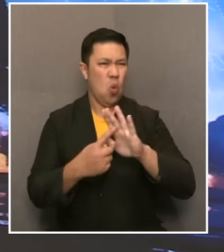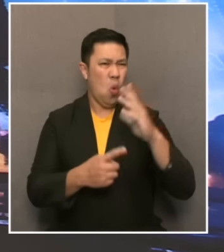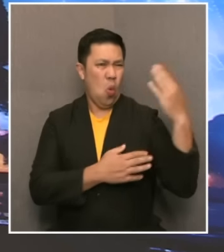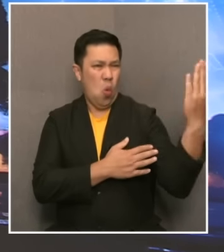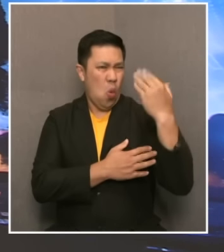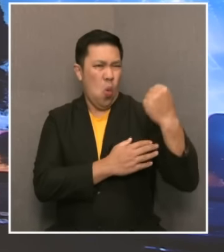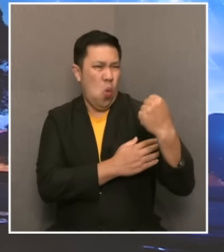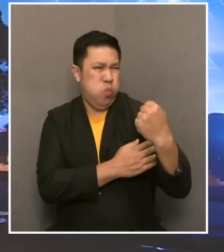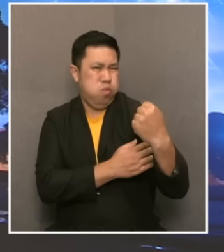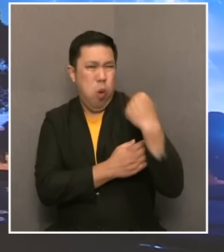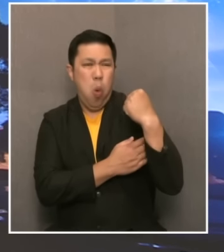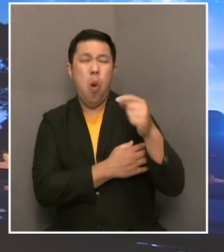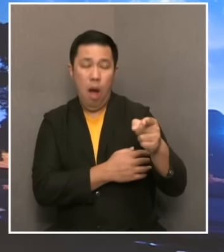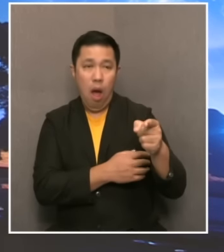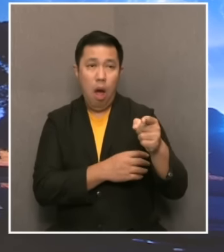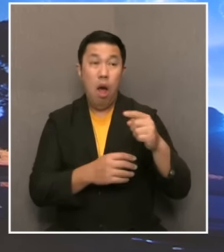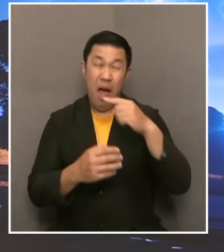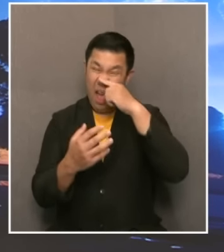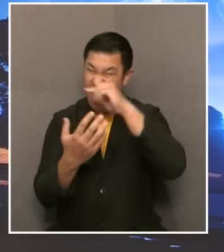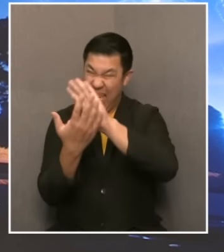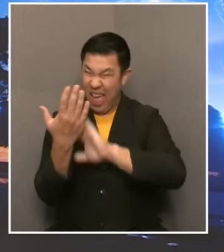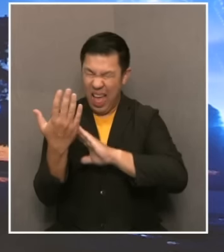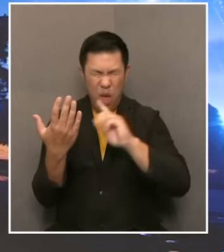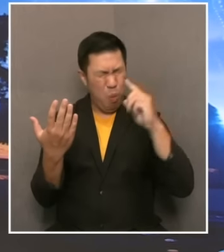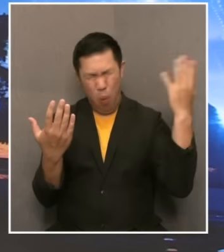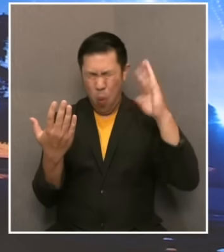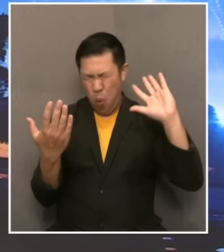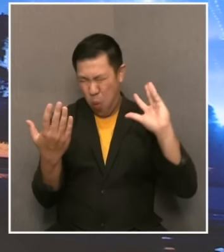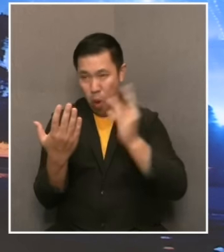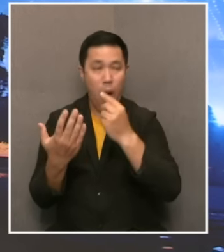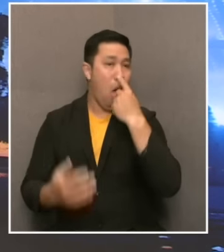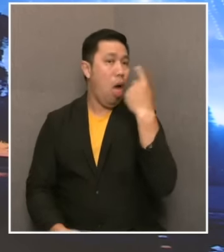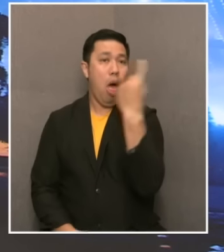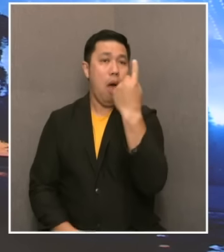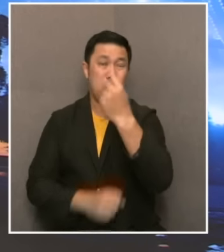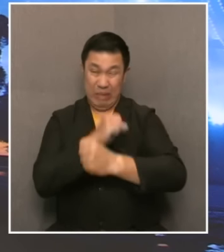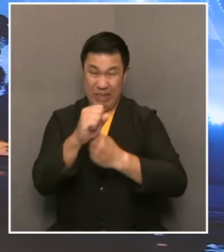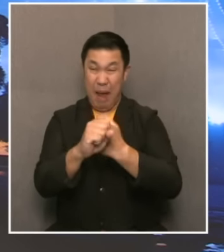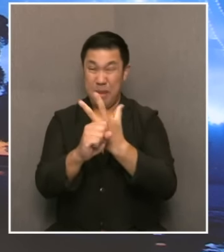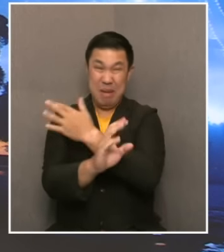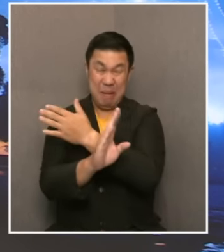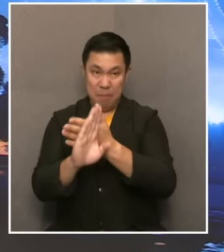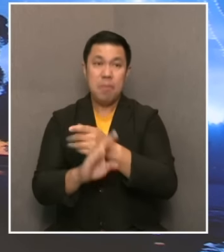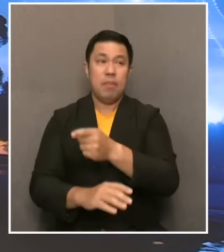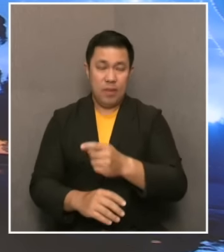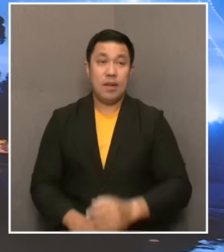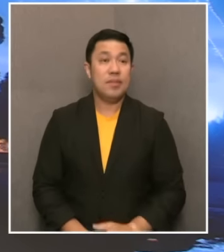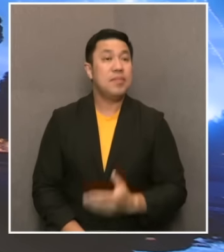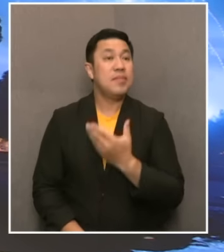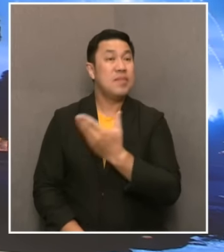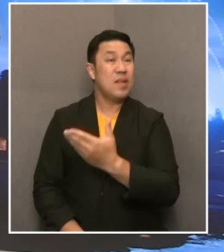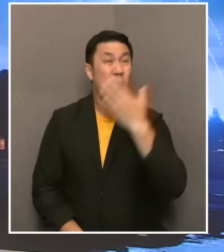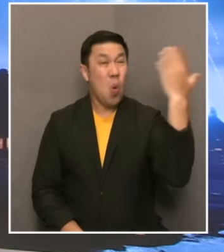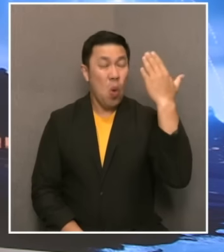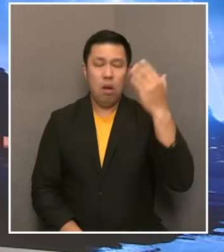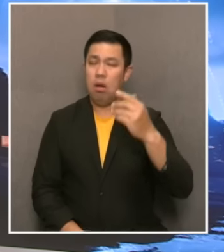นี้มีโอกาสที่จะมีพายุเข้ามาเนี่ยมีฝนหอบเข้ามาเติมให้กับประเทศไทยเนี่ยมากน้อยขนาดไหนครับสำหรับไต้ฝุ่นโนรูนะครับเป็นลูก